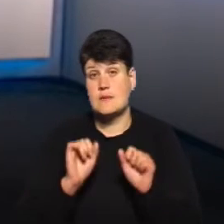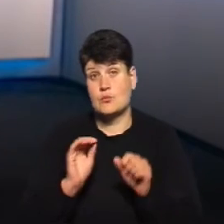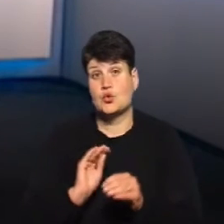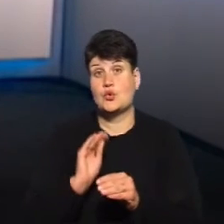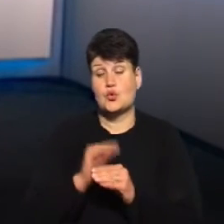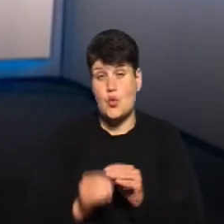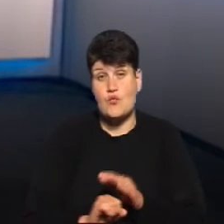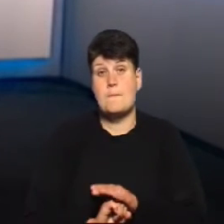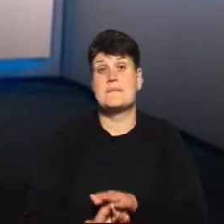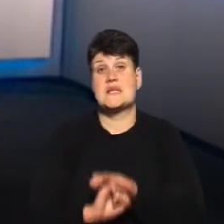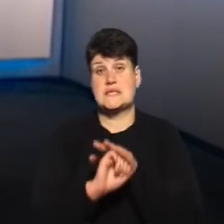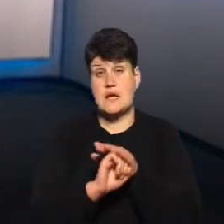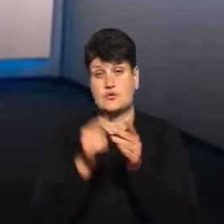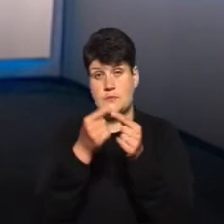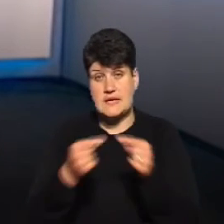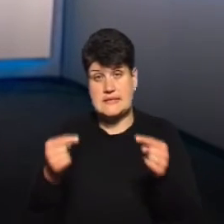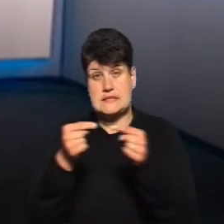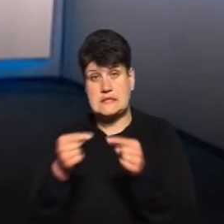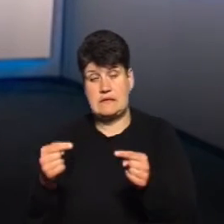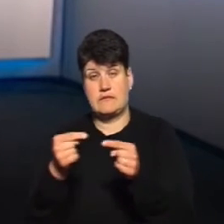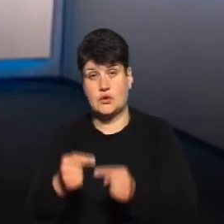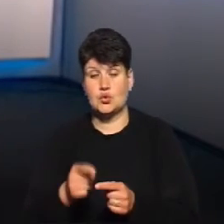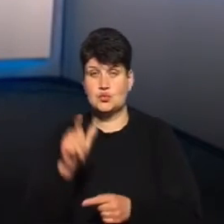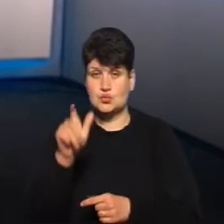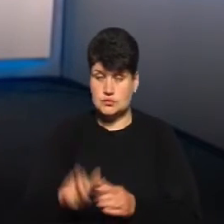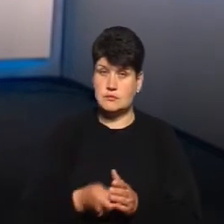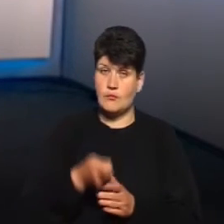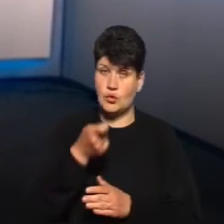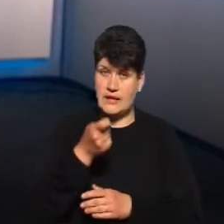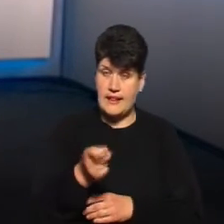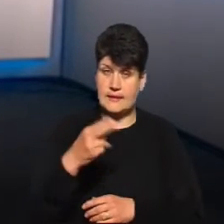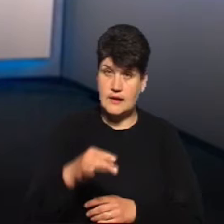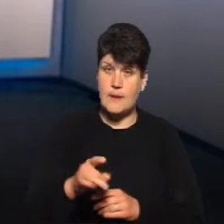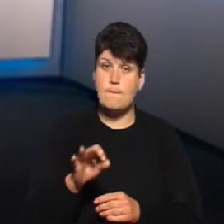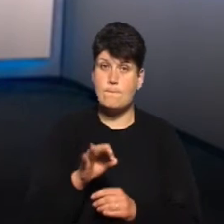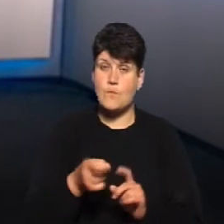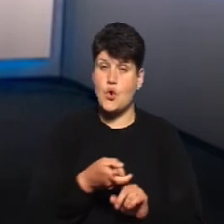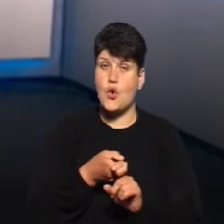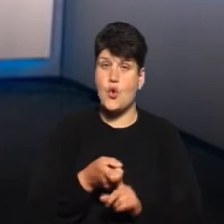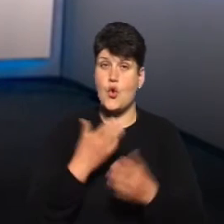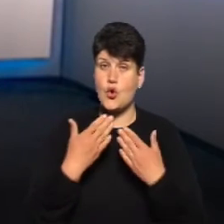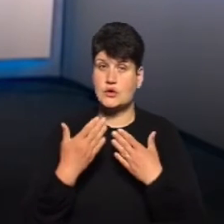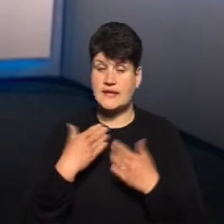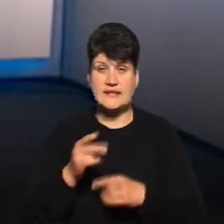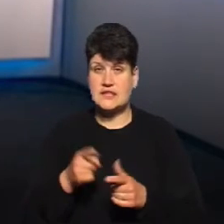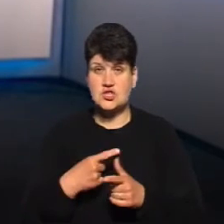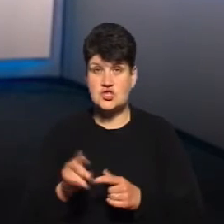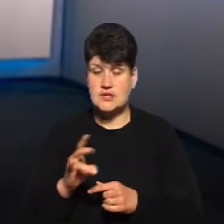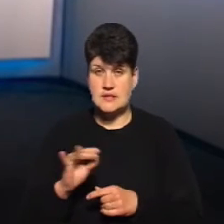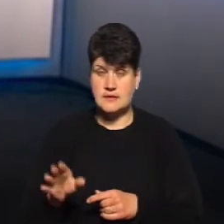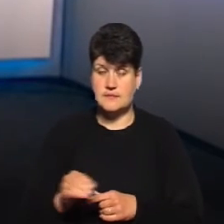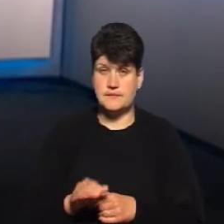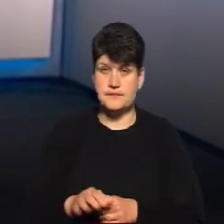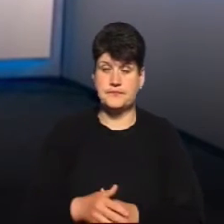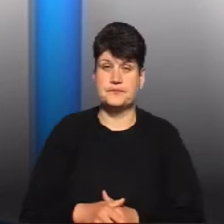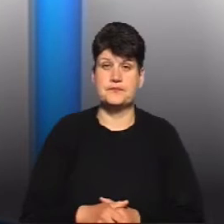того, щоб потім звірити, чи дійсно ця особа подала декларацію про контакти чи ні. Що цікаво, що і слуги не всі за законопроєкт, так? Так,